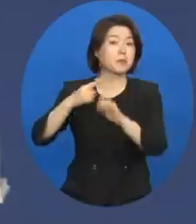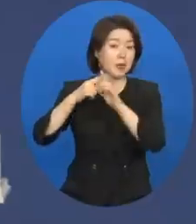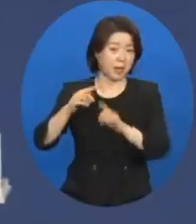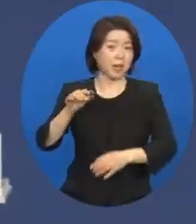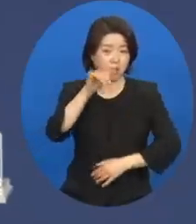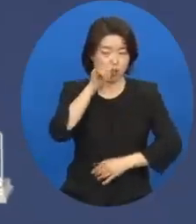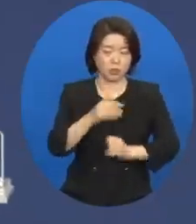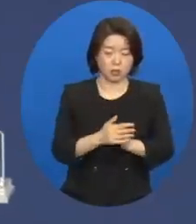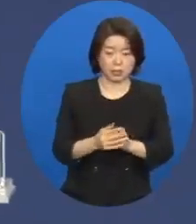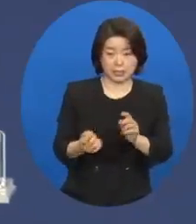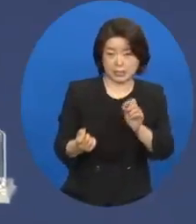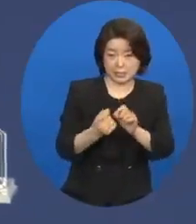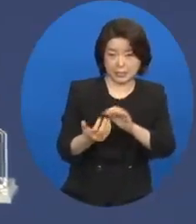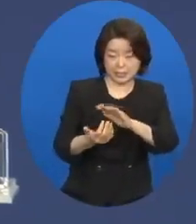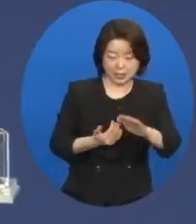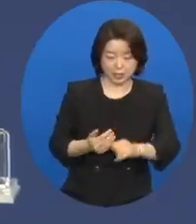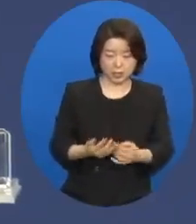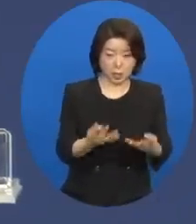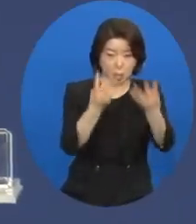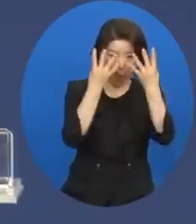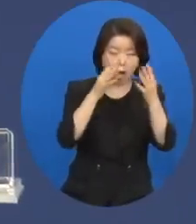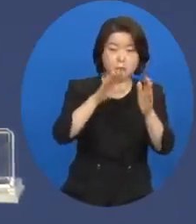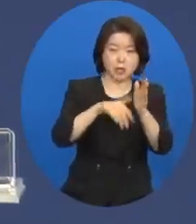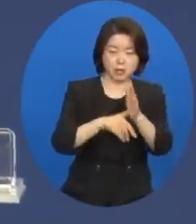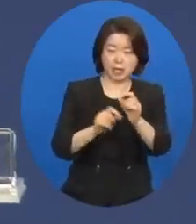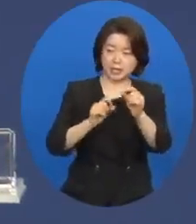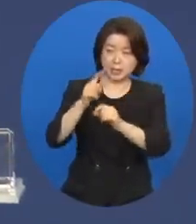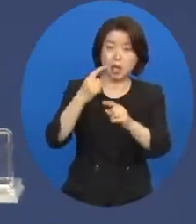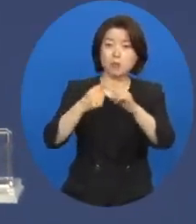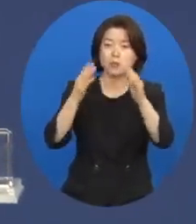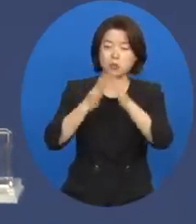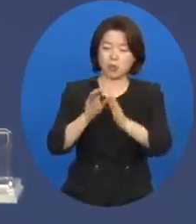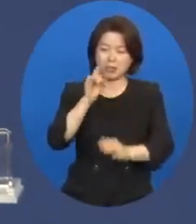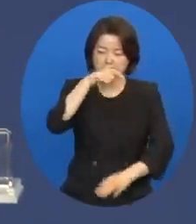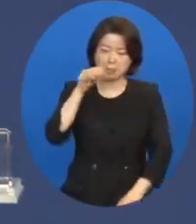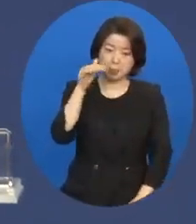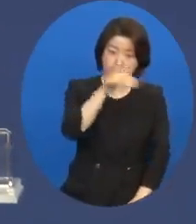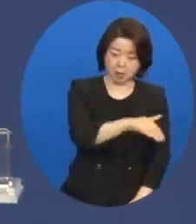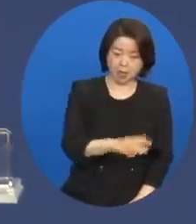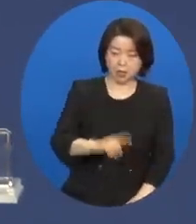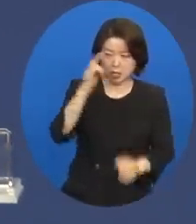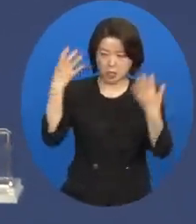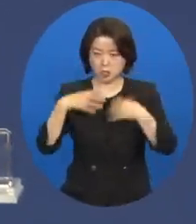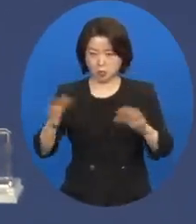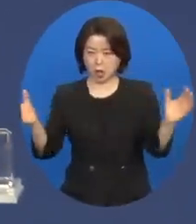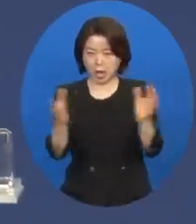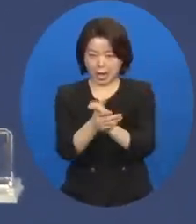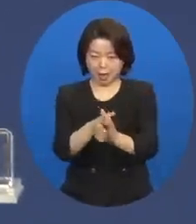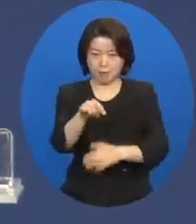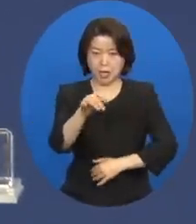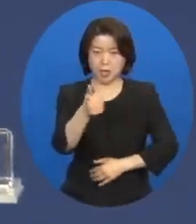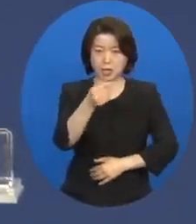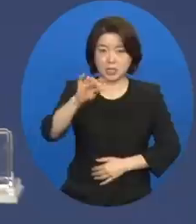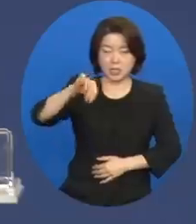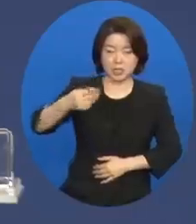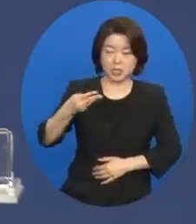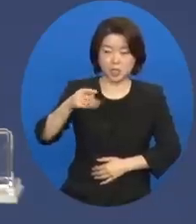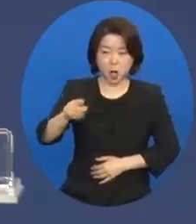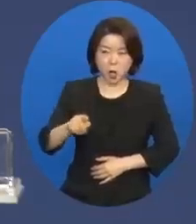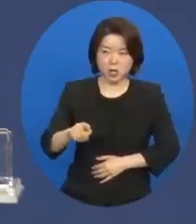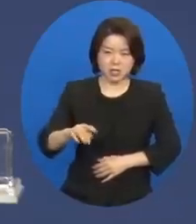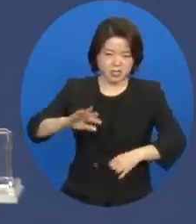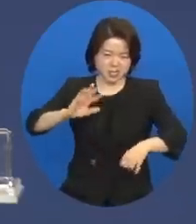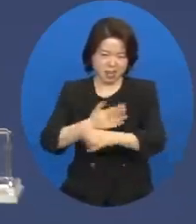순교하기 직전 그가 감옥에서 대부분 교회가 타락을 하고 정권과 야합을 해서 히틀러의 만행에 그냥 기가